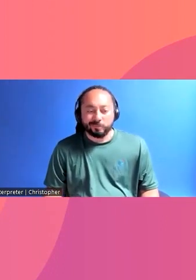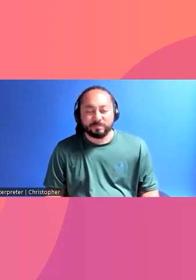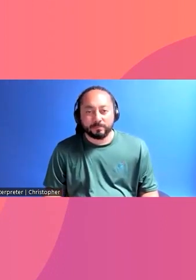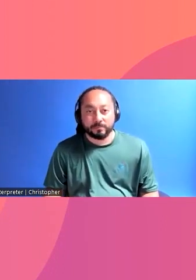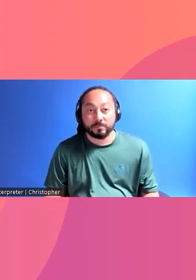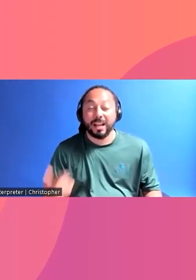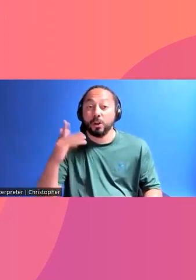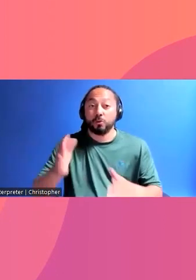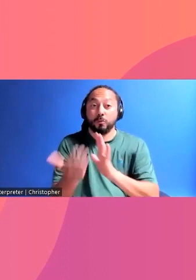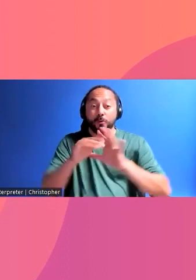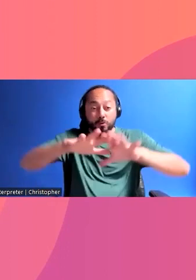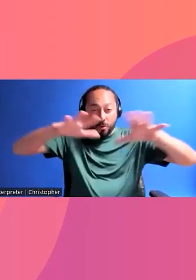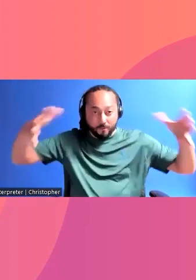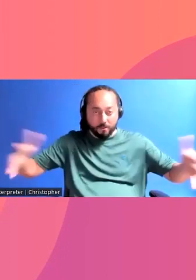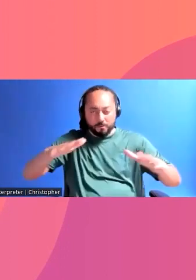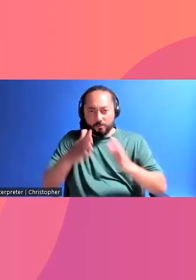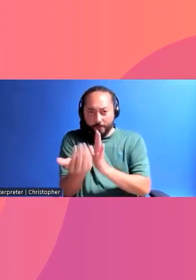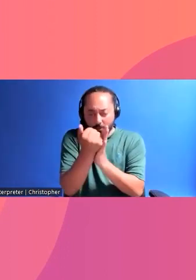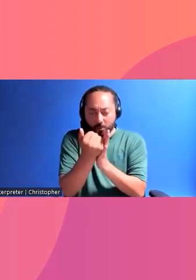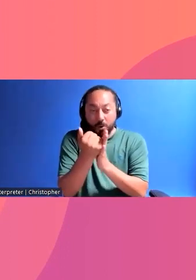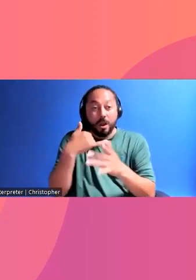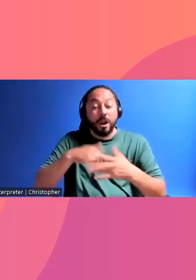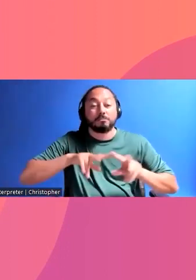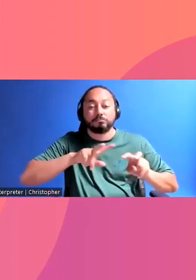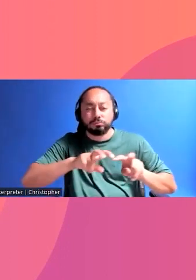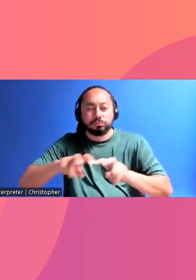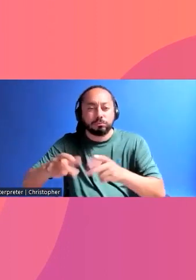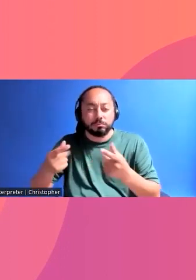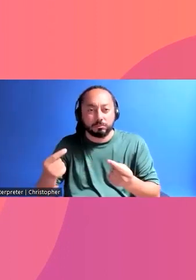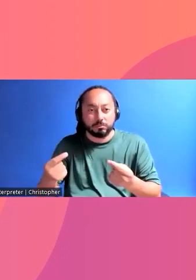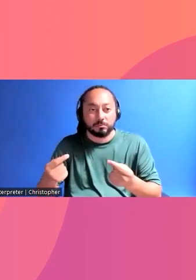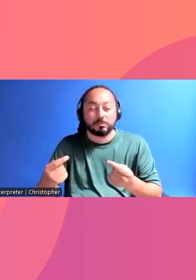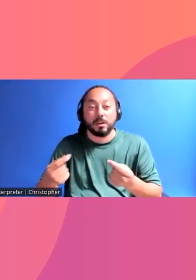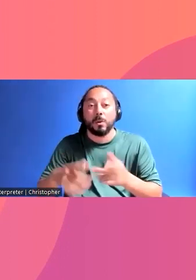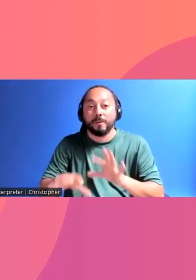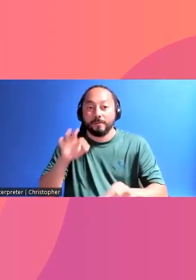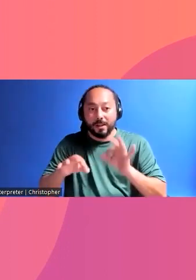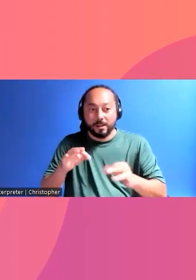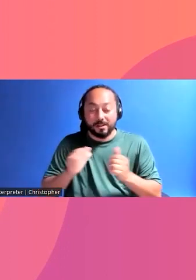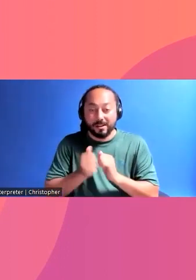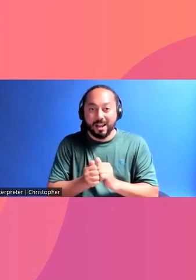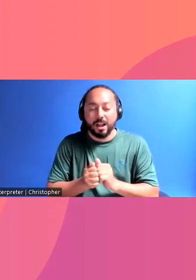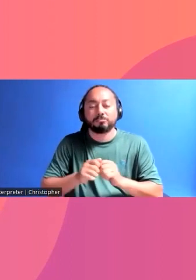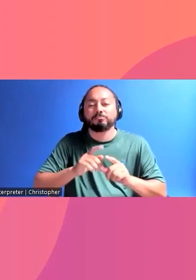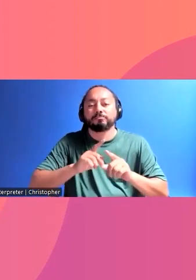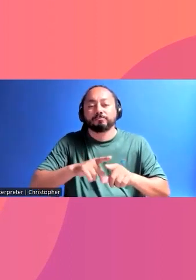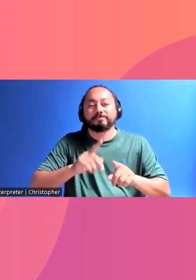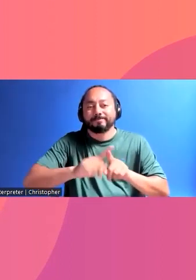Dans le cadre de cette revue exploratoire, dans notre analyse, on a organisé nos